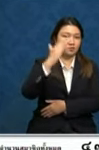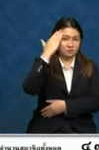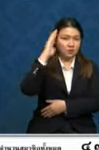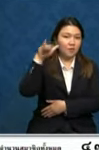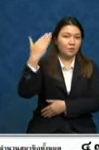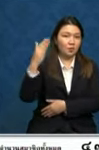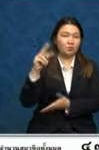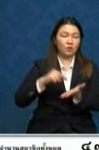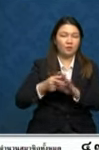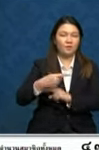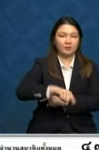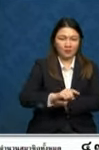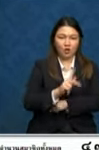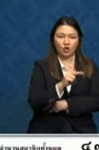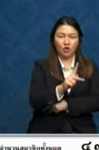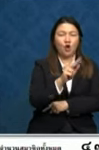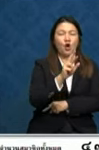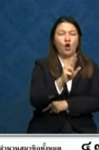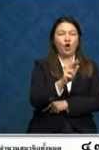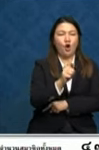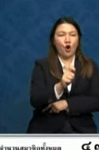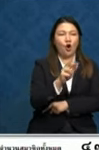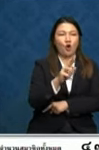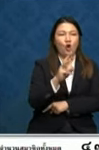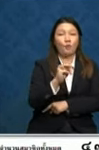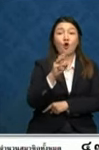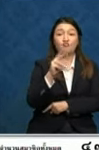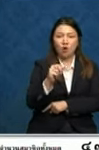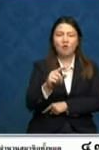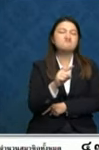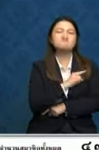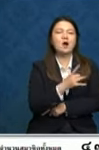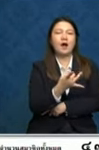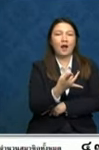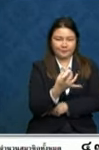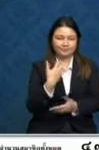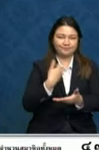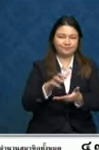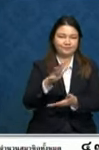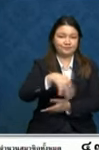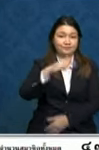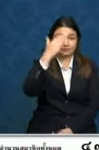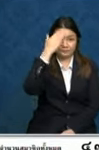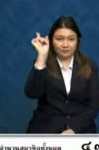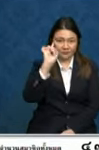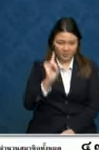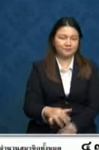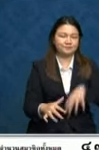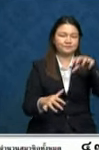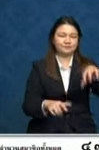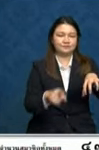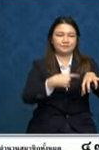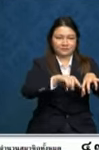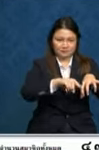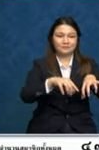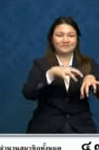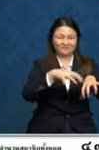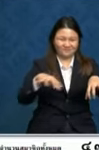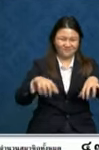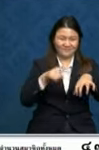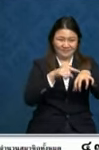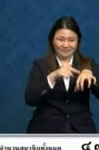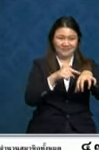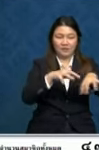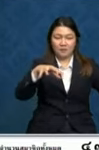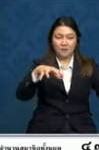เข้าใจถึงหน้าที่และบทบาทโดยสังเขปของหน่วยงานดังกล่าวหน่วยงานกรมน.นั้นเป็นส่วนราชการสังกัดสำนักนายกรัฐมนตรีโด